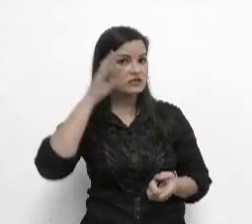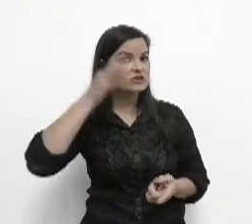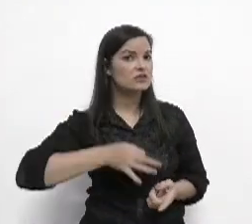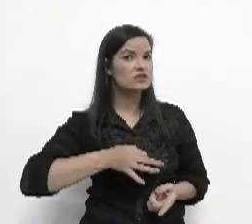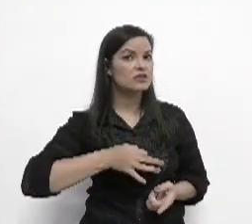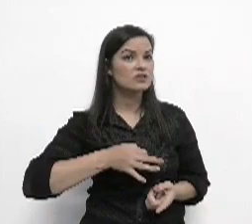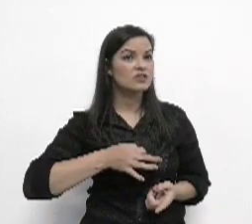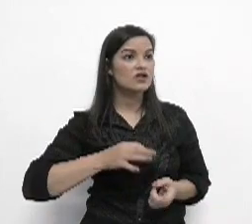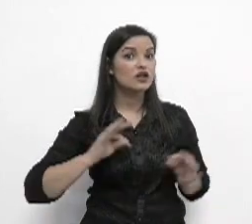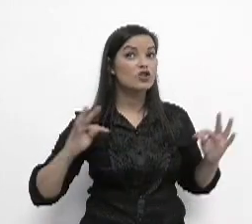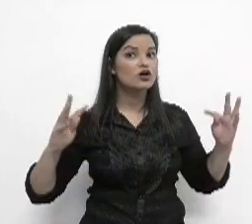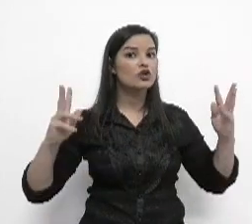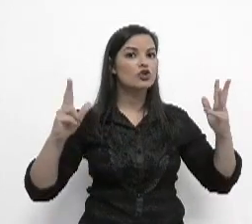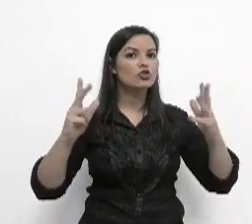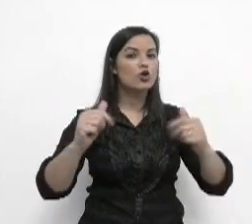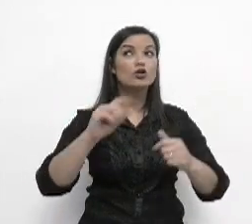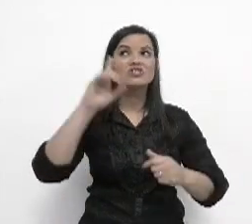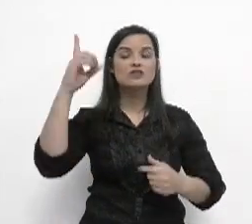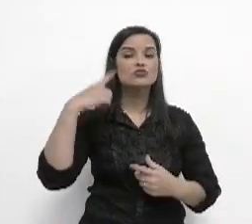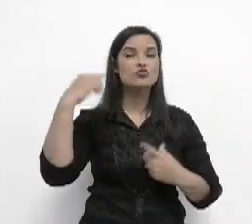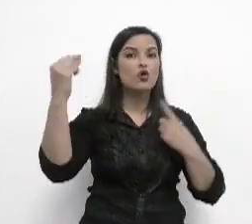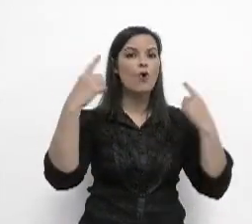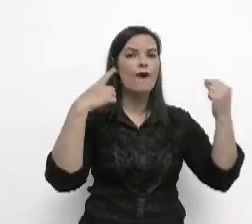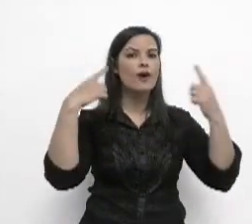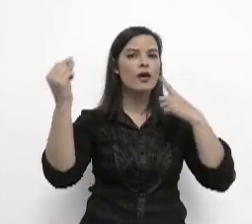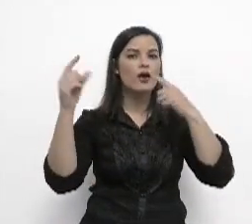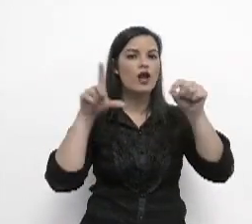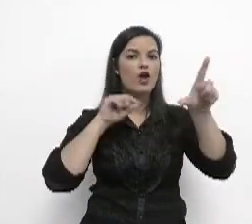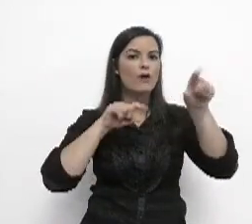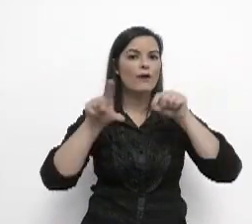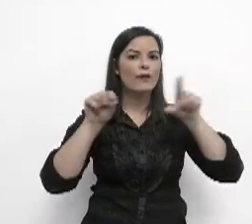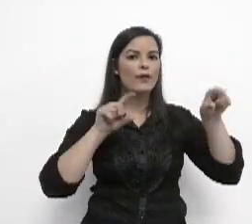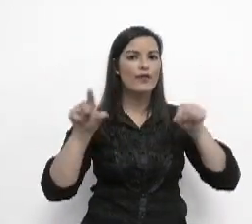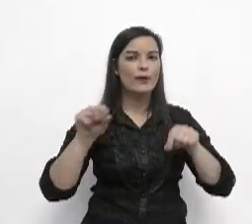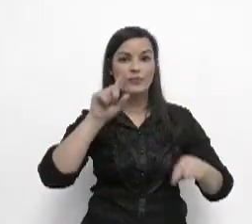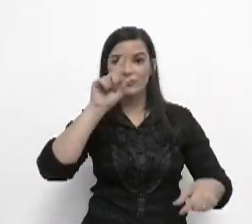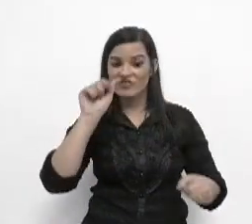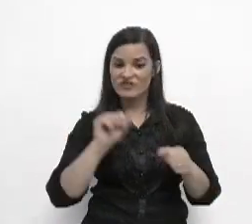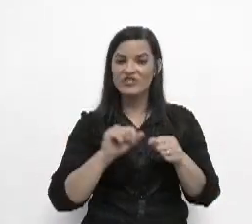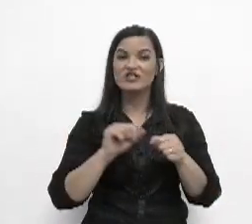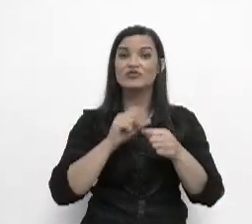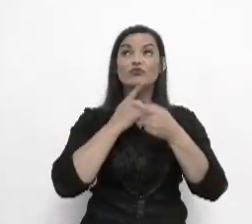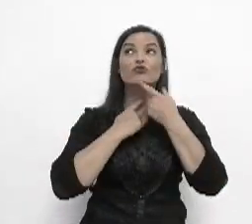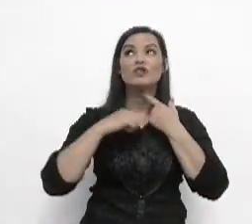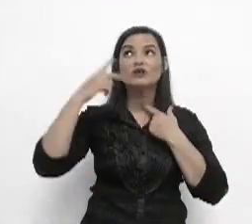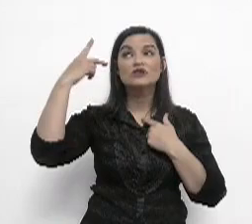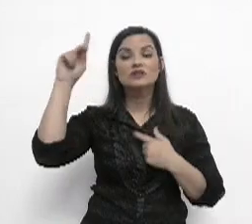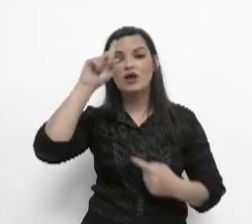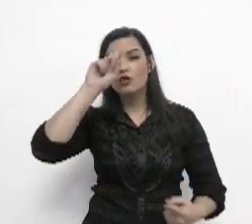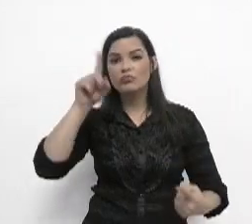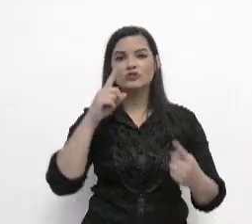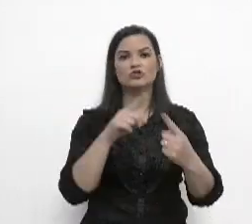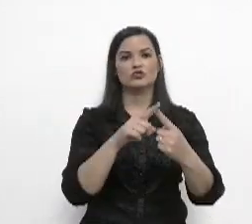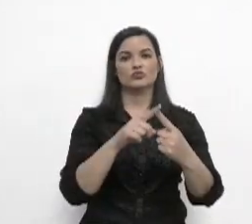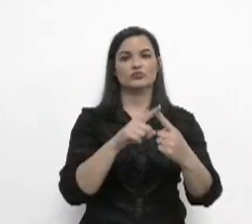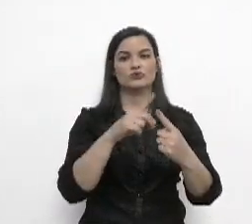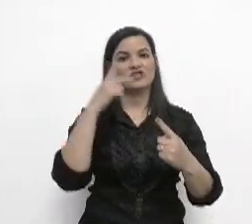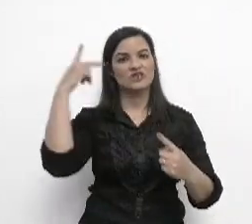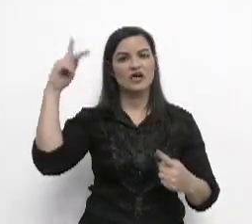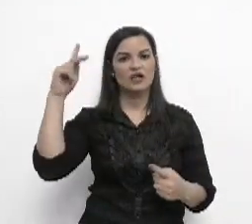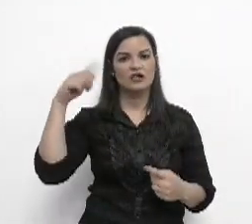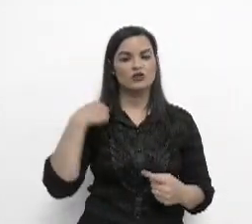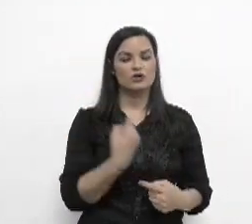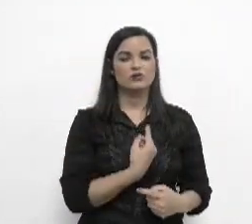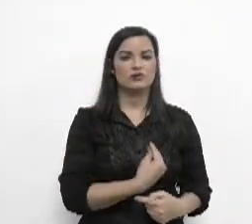chamados para realizar o grande propósito de Deus em nossas vidas. 우리가 은혜의 눈을 뜨면 이 형제 의식, 공동체